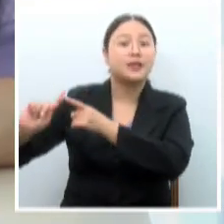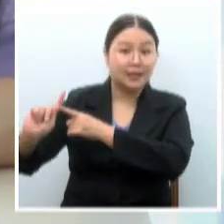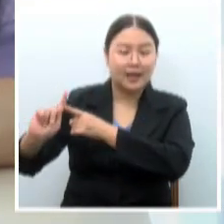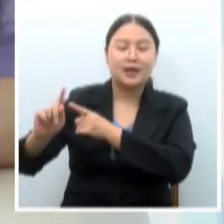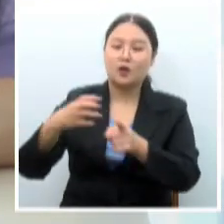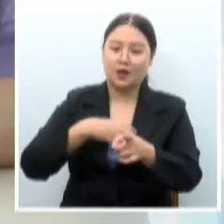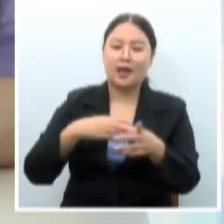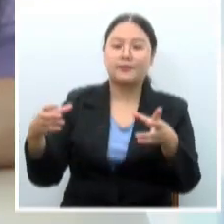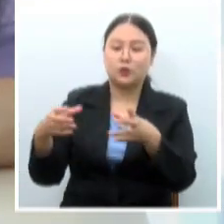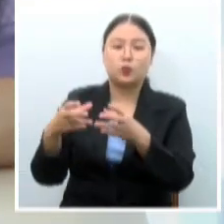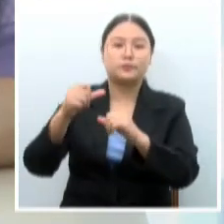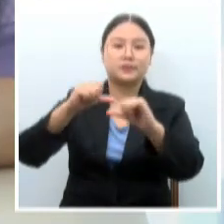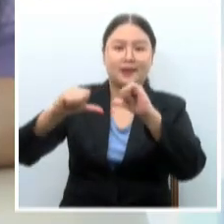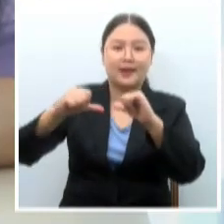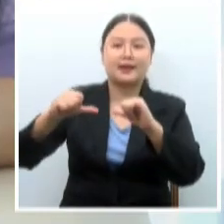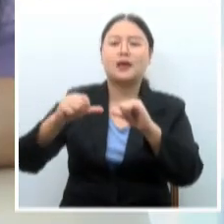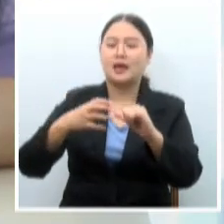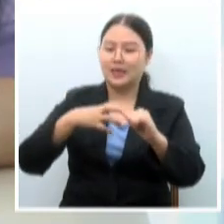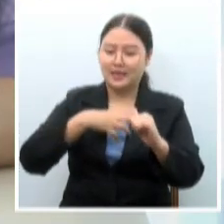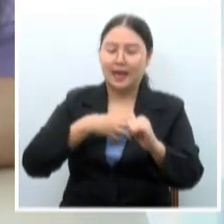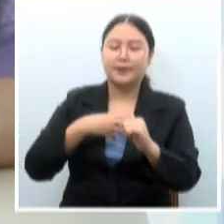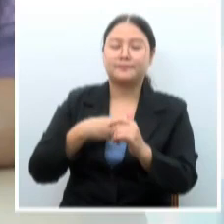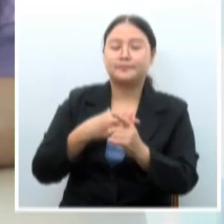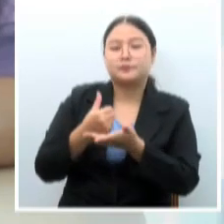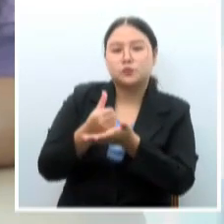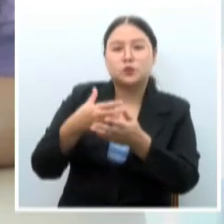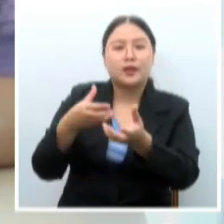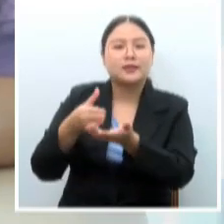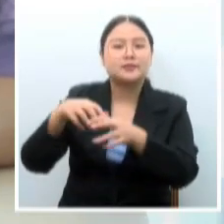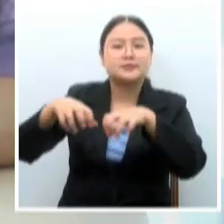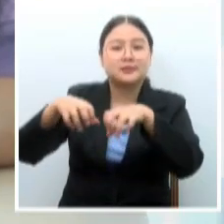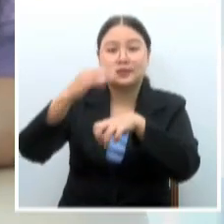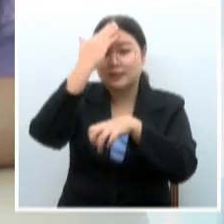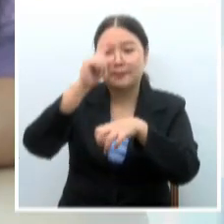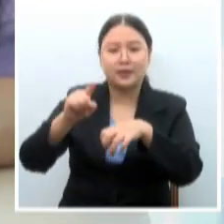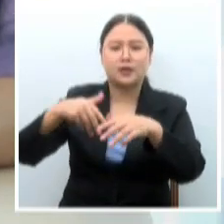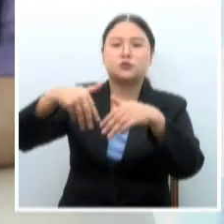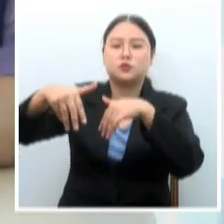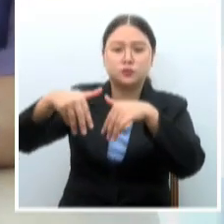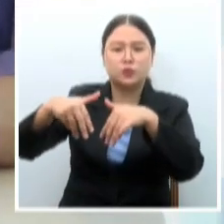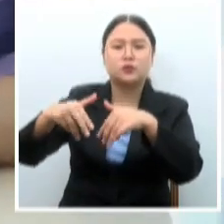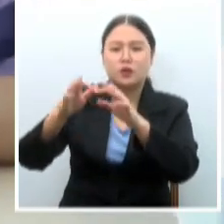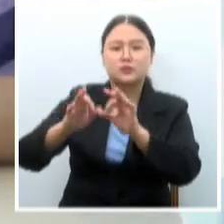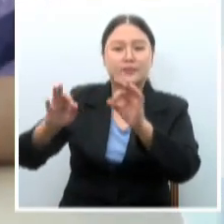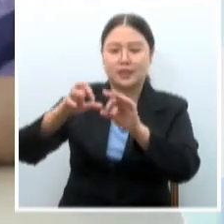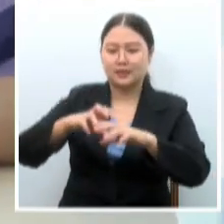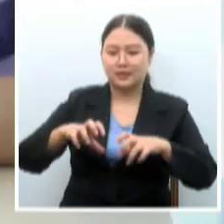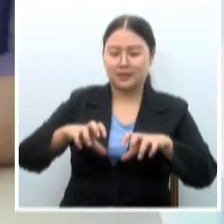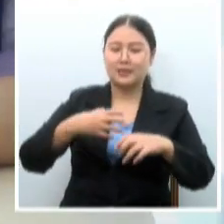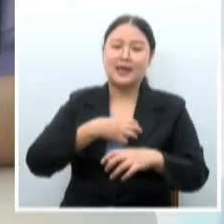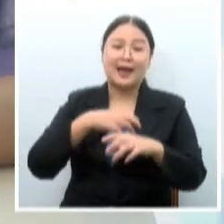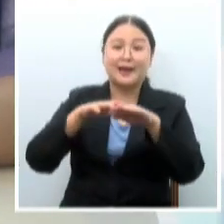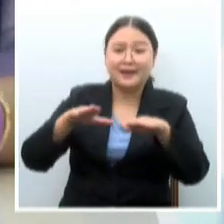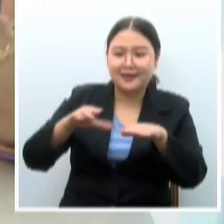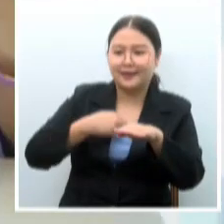ำวงโปรงลางอะไรเงี้ยเพื่อจะต้องส่งเสริมให้เขาได้เห็นคุณค่าของซอฟต์แวร์ในท้องถิ่นของตัวเองด้วยครับ ดูคุณครูมีความสุขมากเลย